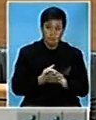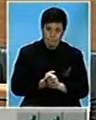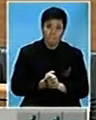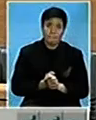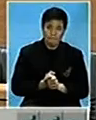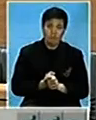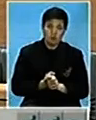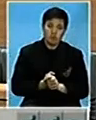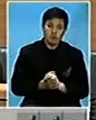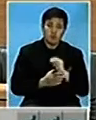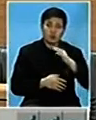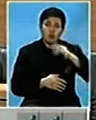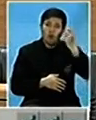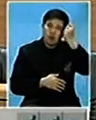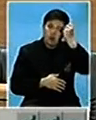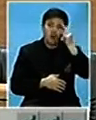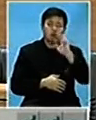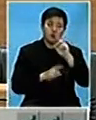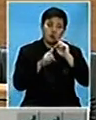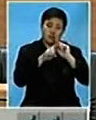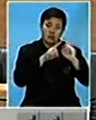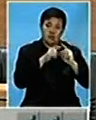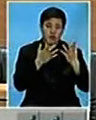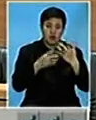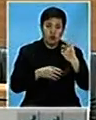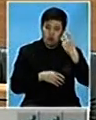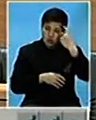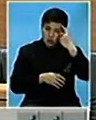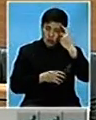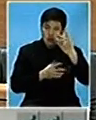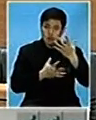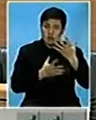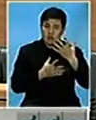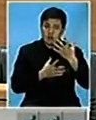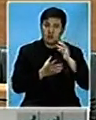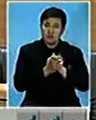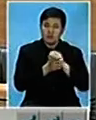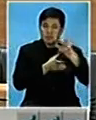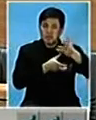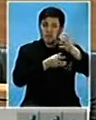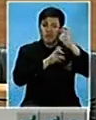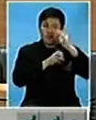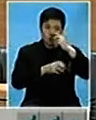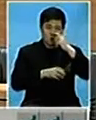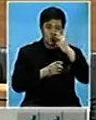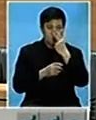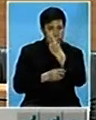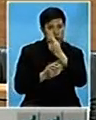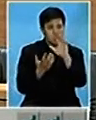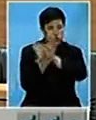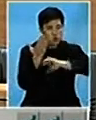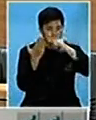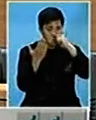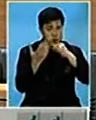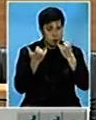ภายใต้ความเข้าใจดังกล่าวนี้เองเมื่อเรากลับมาดูความเป็นจริงของสังคมไทยของเรา